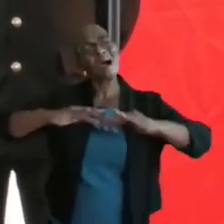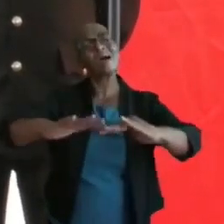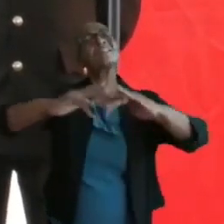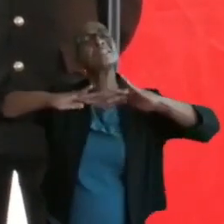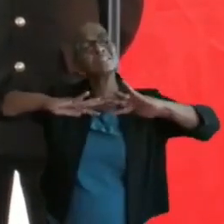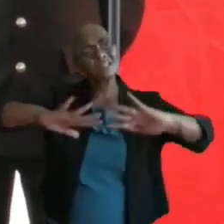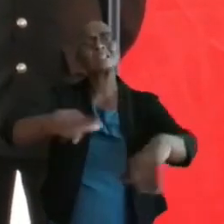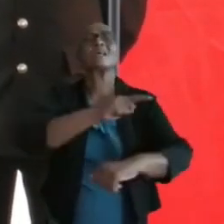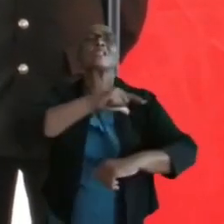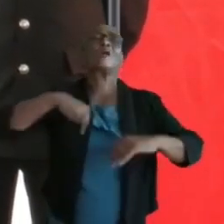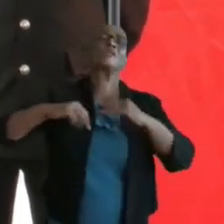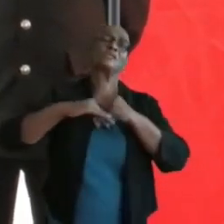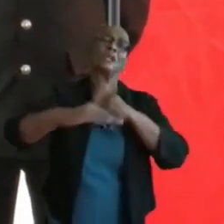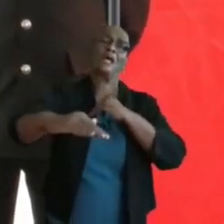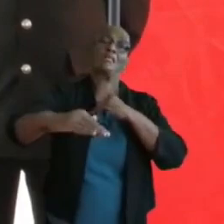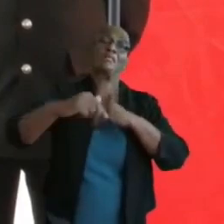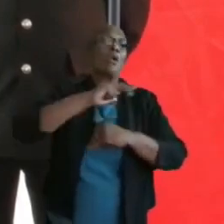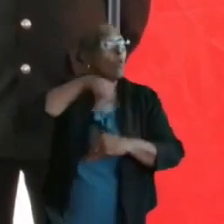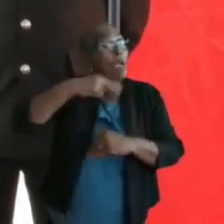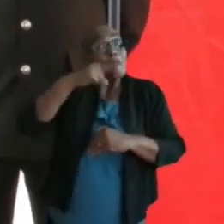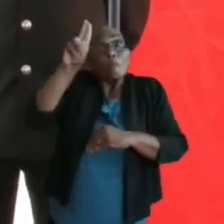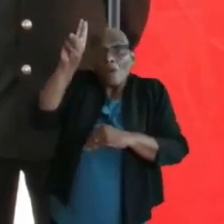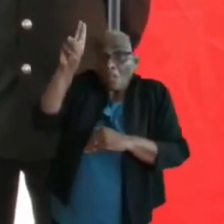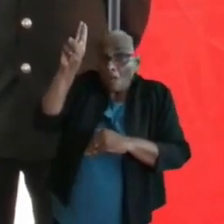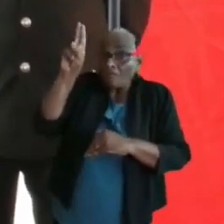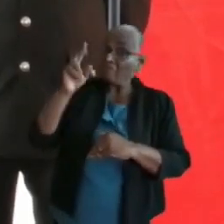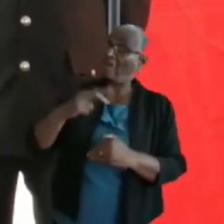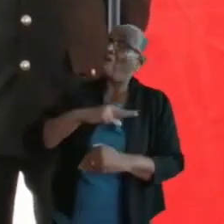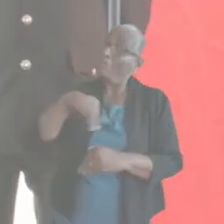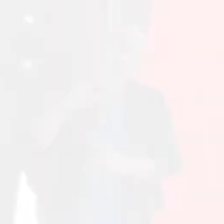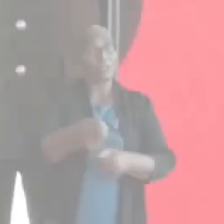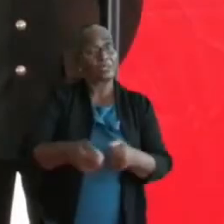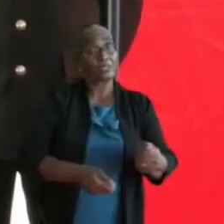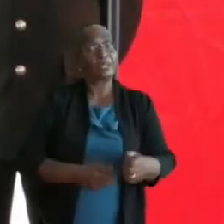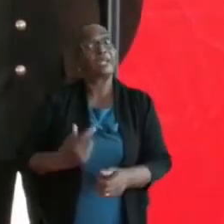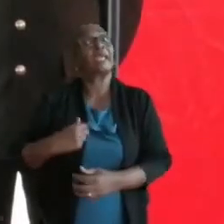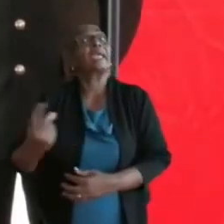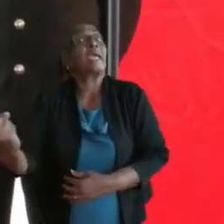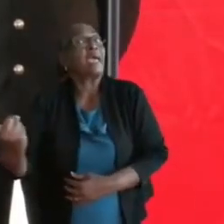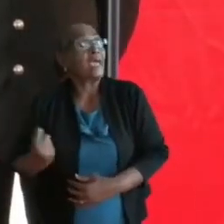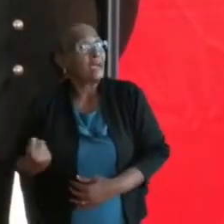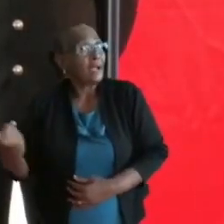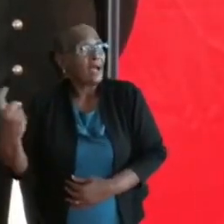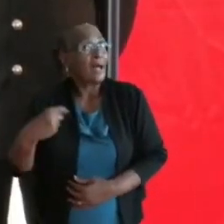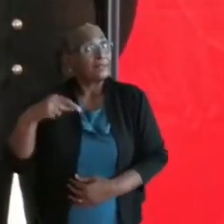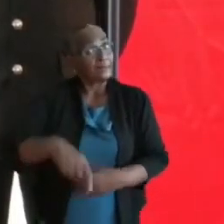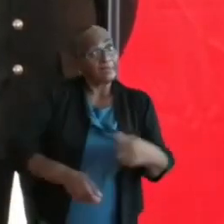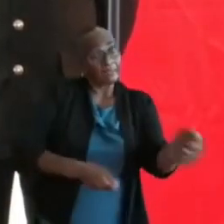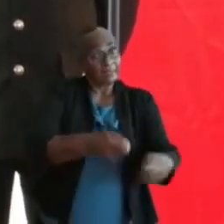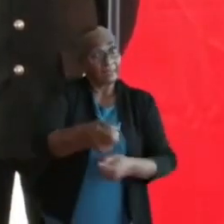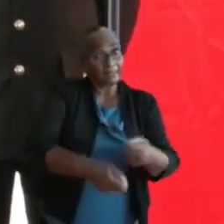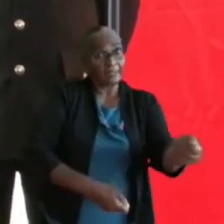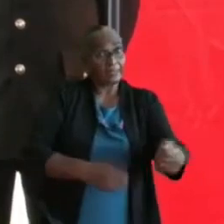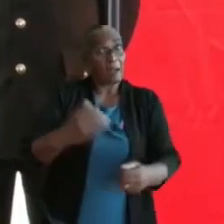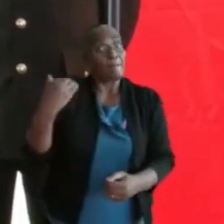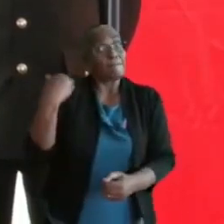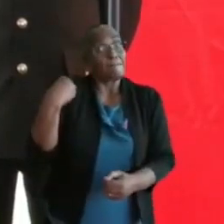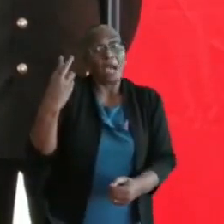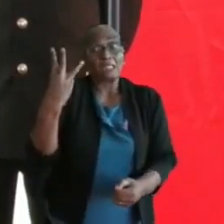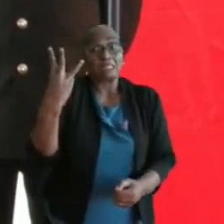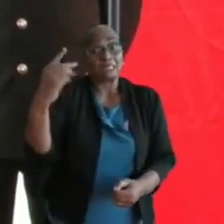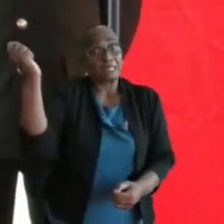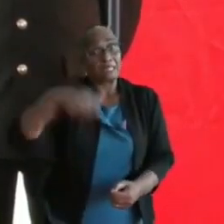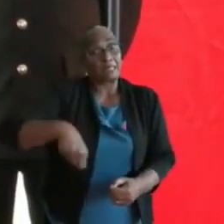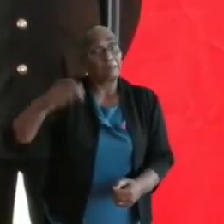kondreboom. Dat hebben we beloofd en dat gaan we ook doen. De regering is nog geen 3 maanden aan